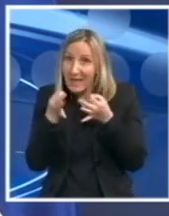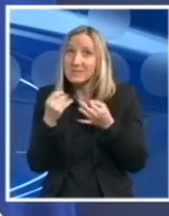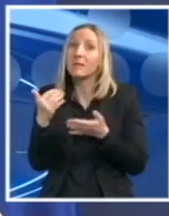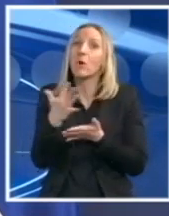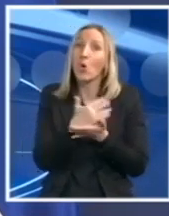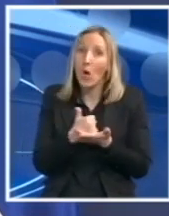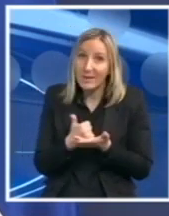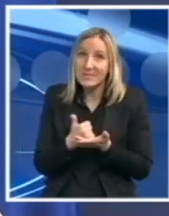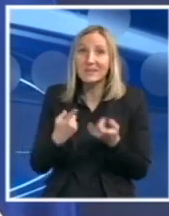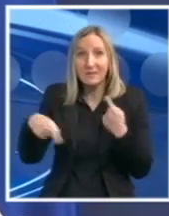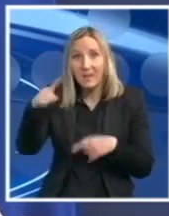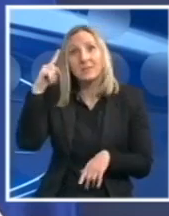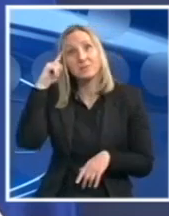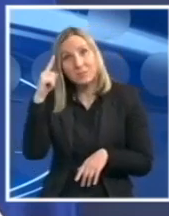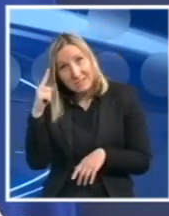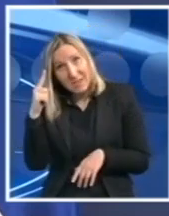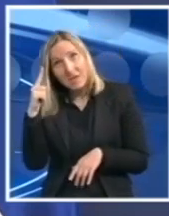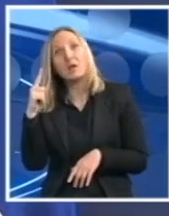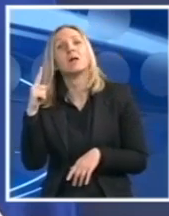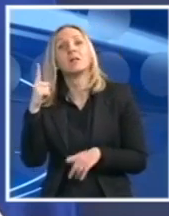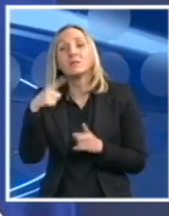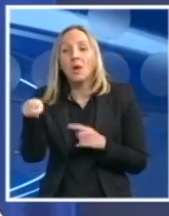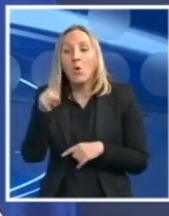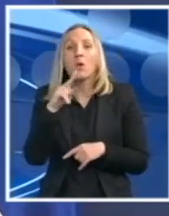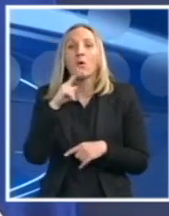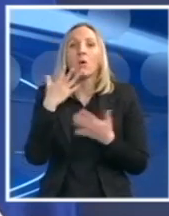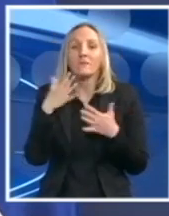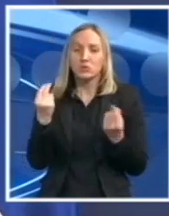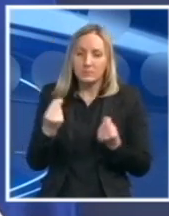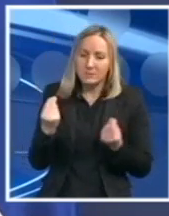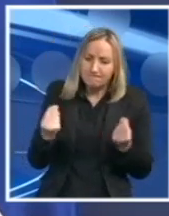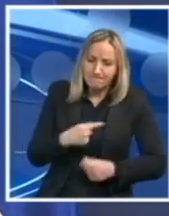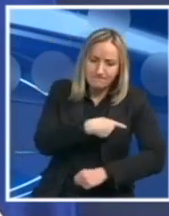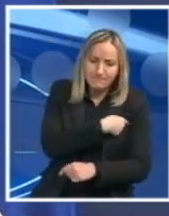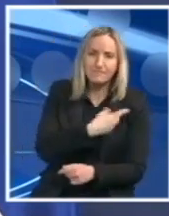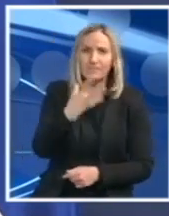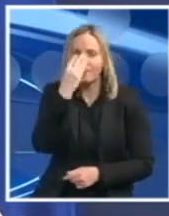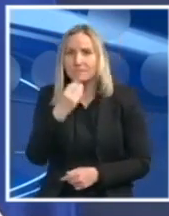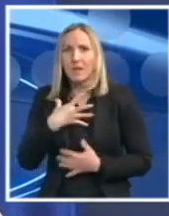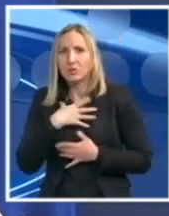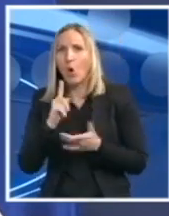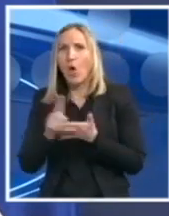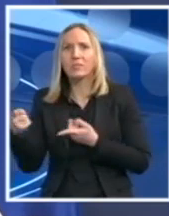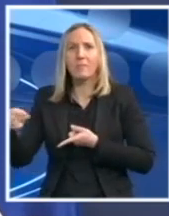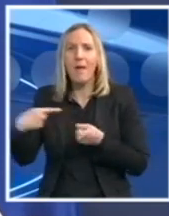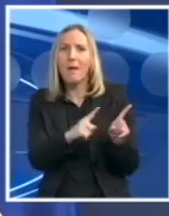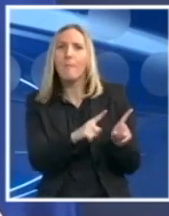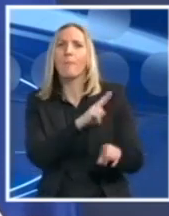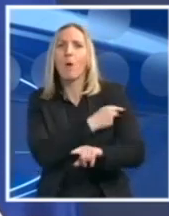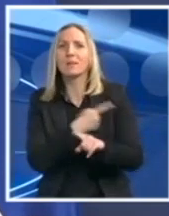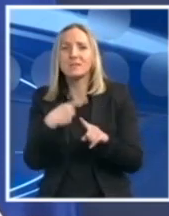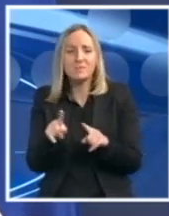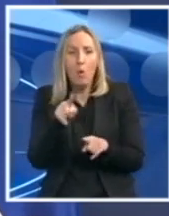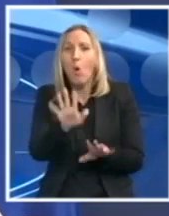služi da bismo znali da upravo oni koji imaju simptome i koji imaju tešku kliničku sliku, oni se hospitalizuju zbog težine